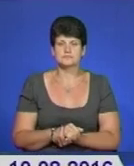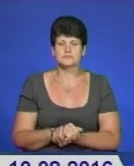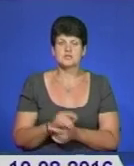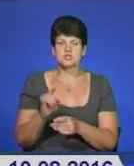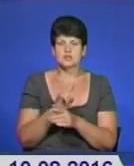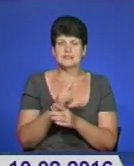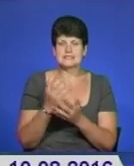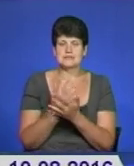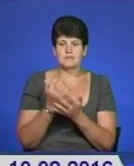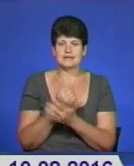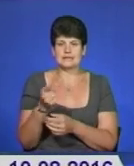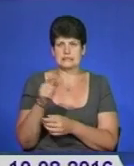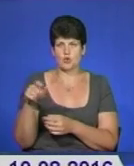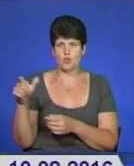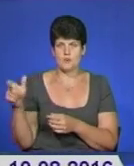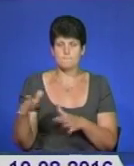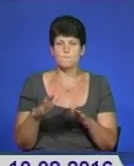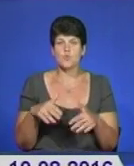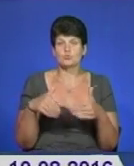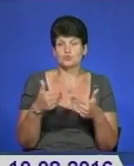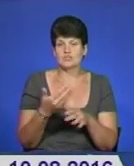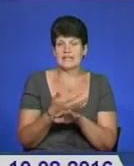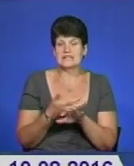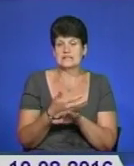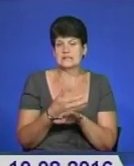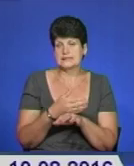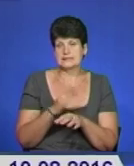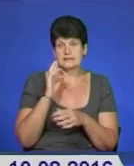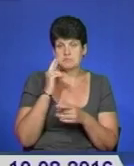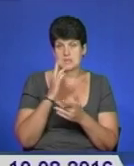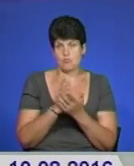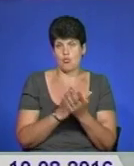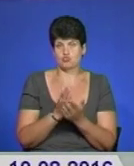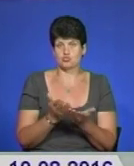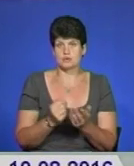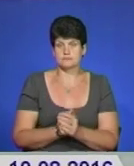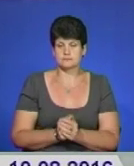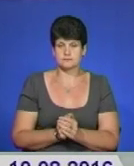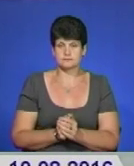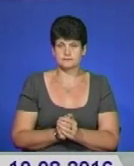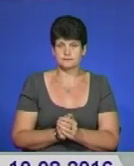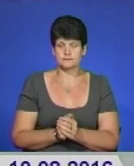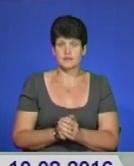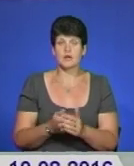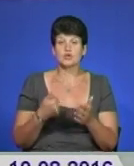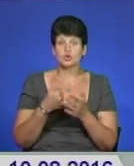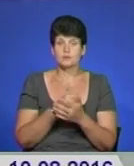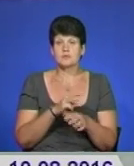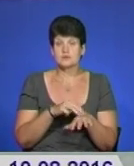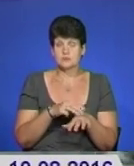Шахраї заробляють на тернополянах, пропонуючи інтимні послуги. Подробиці у сюжеті. До правоохоронців